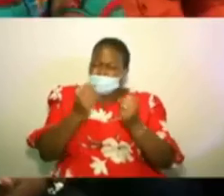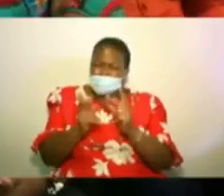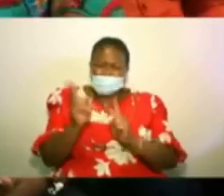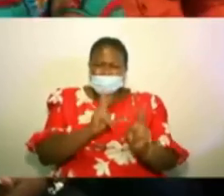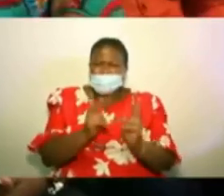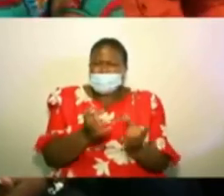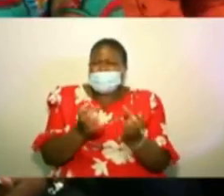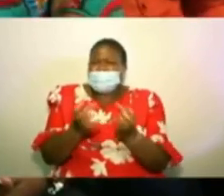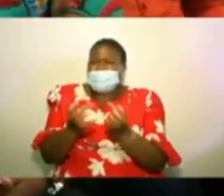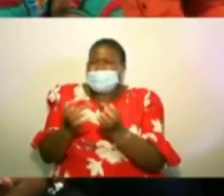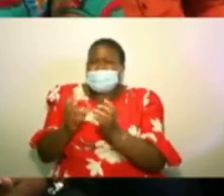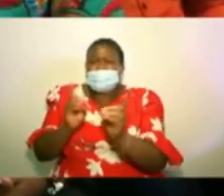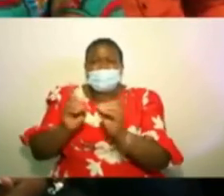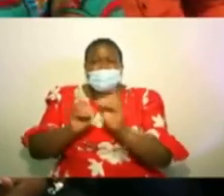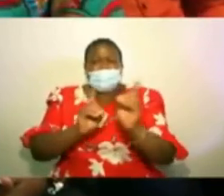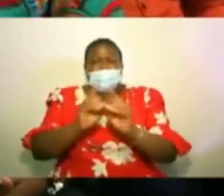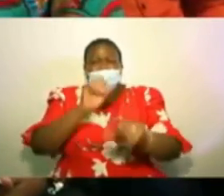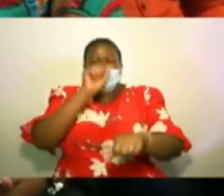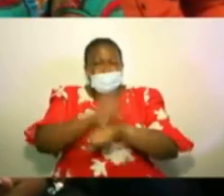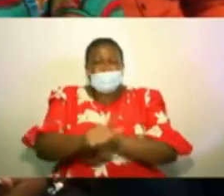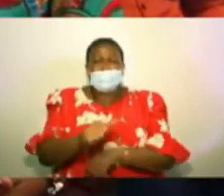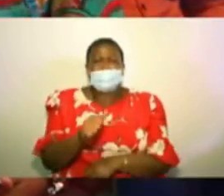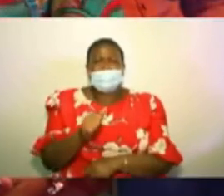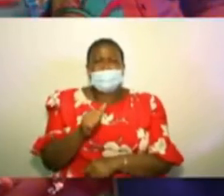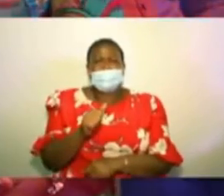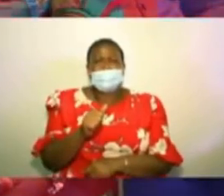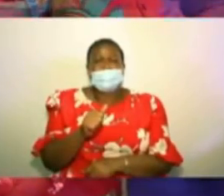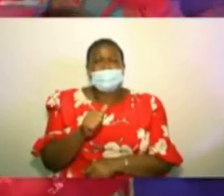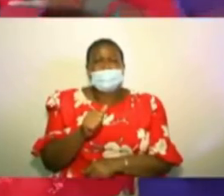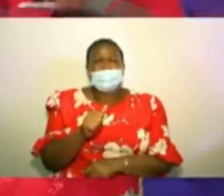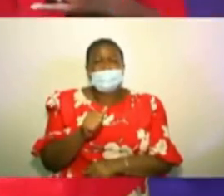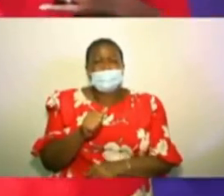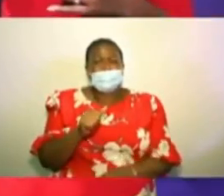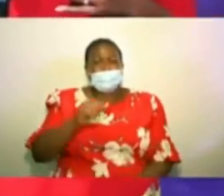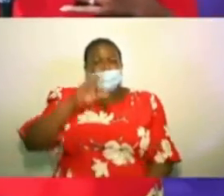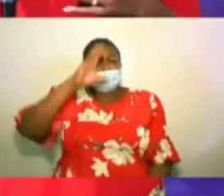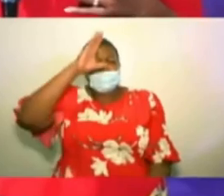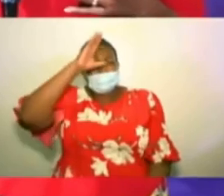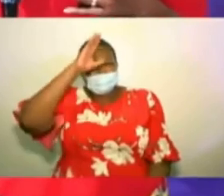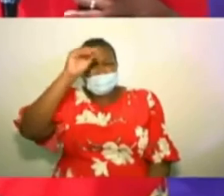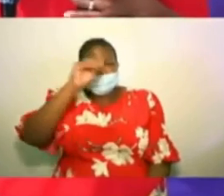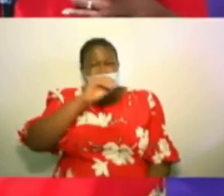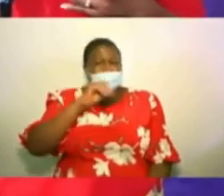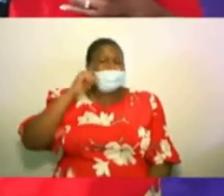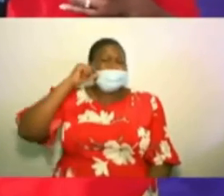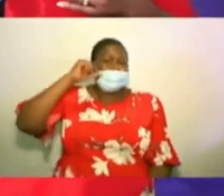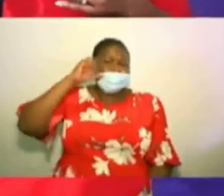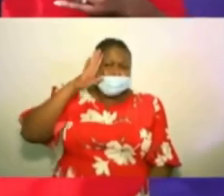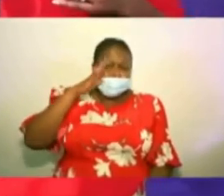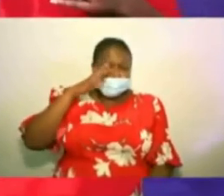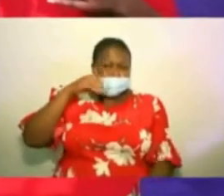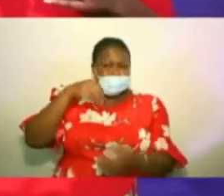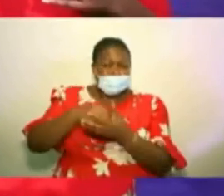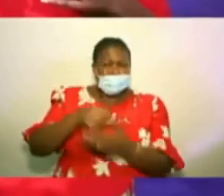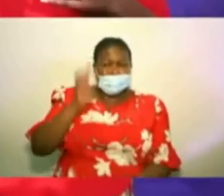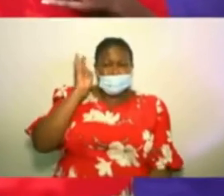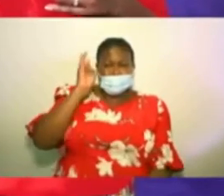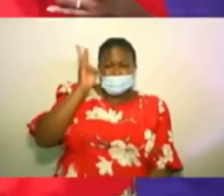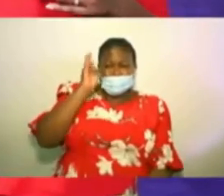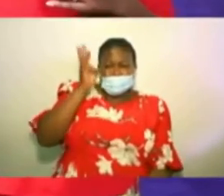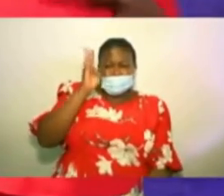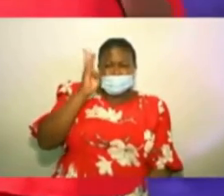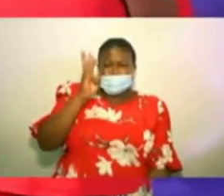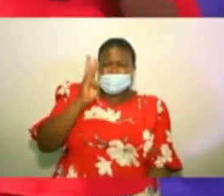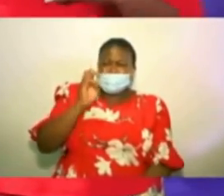Avec une vigueur renouvelée. The men and women of the witness movement pursued evangelism vigorously.